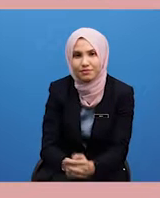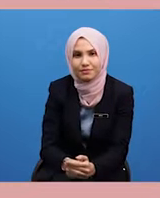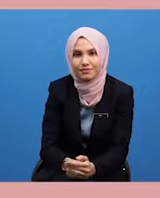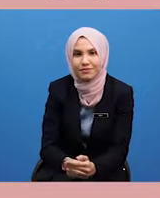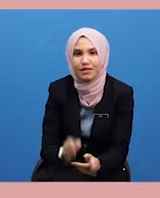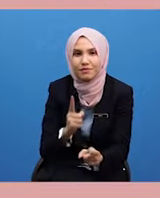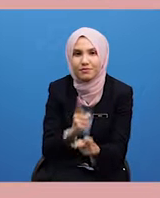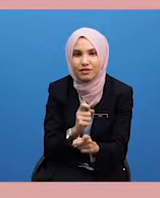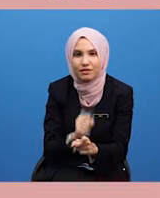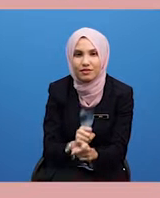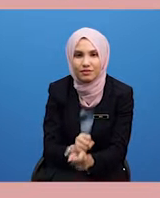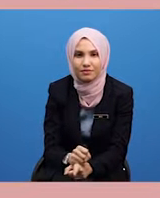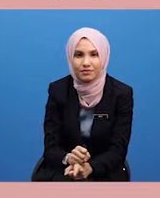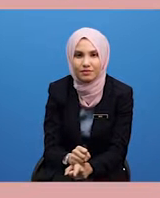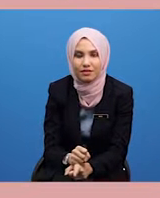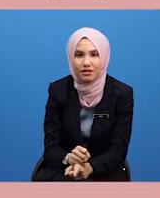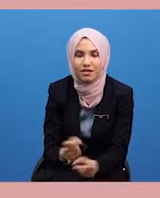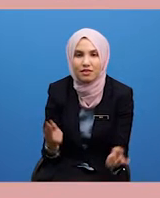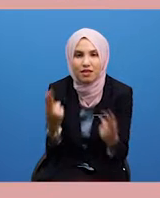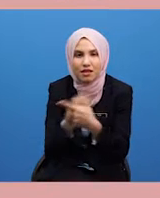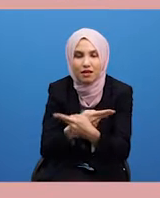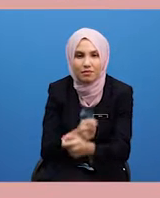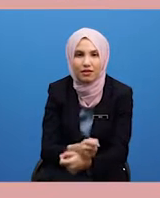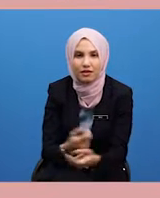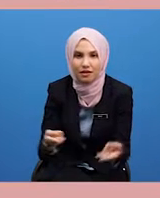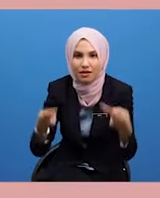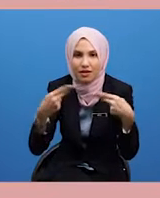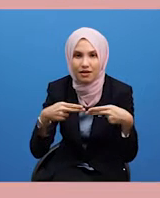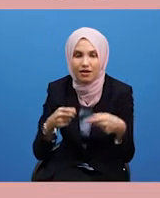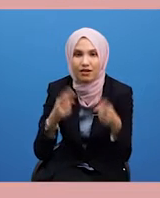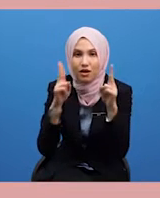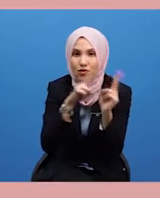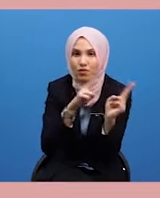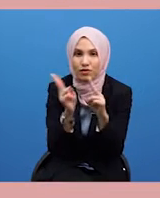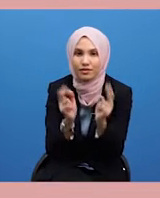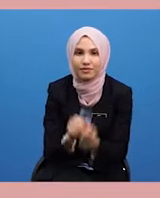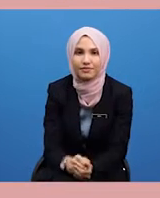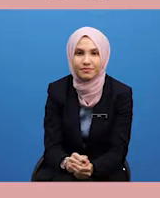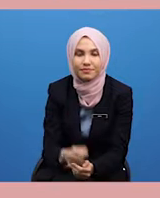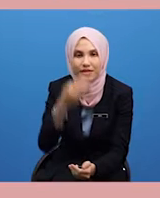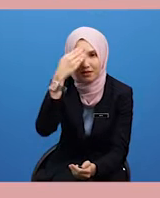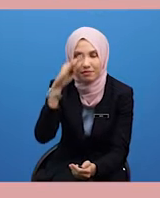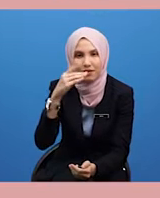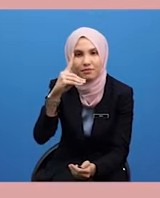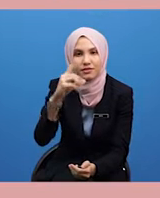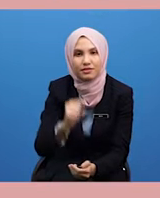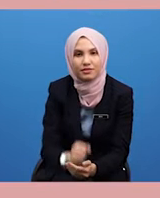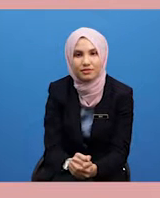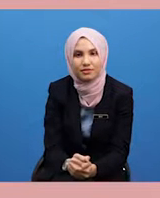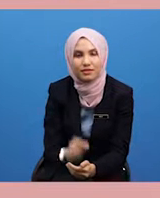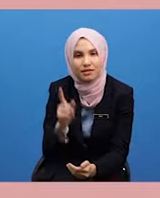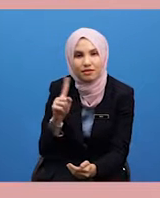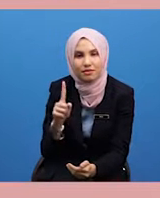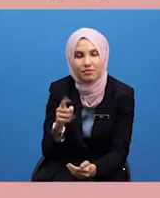Ya, ianya telah menghalang kehadiran udara. Bagi bekas D, yang